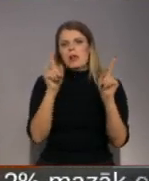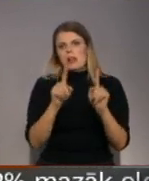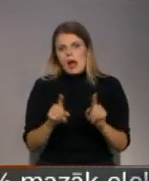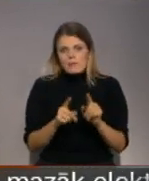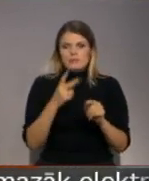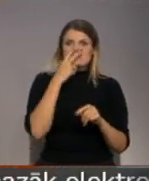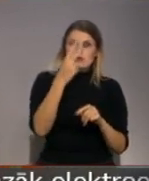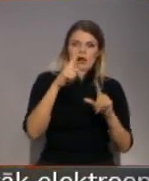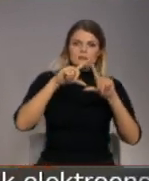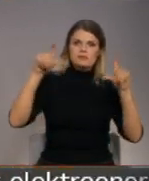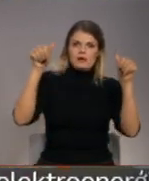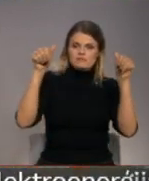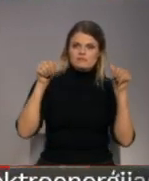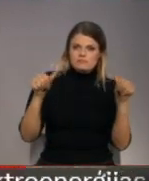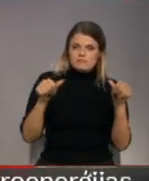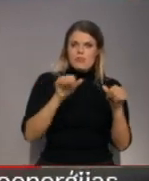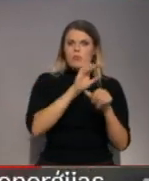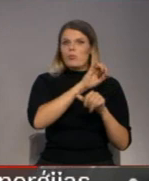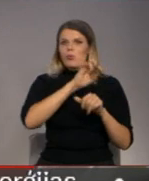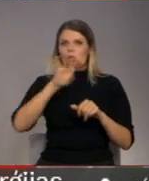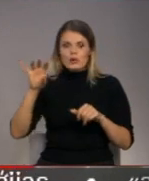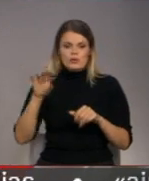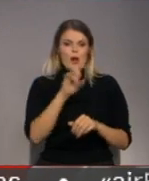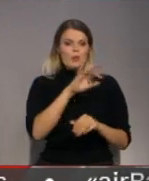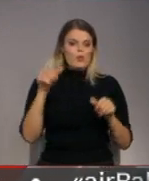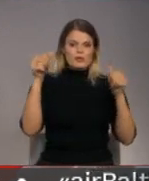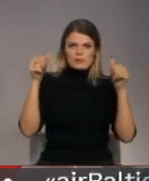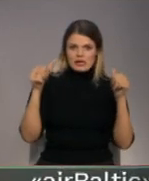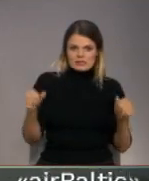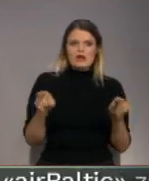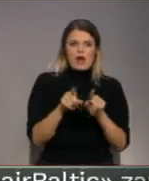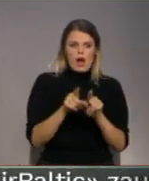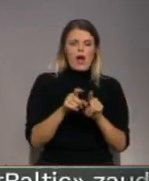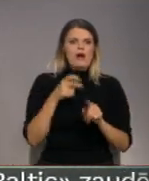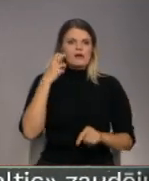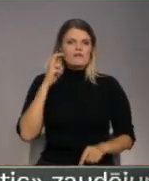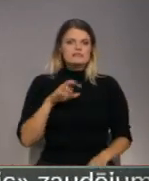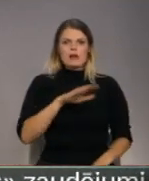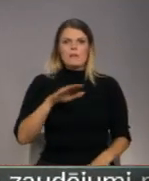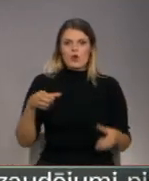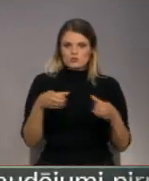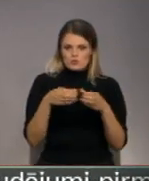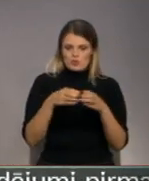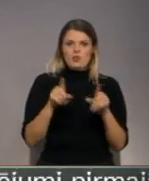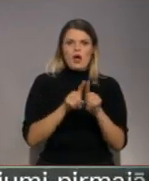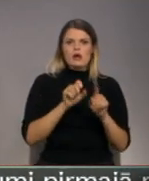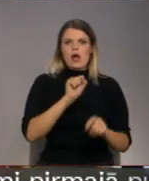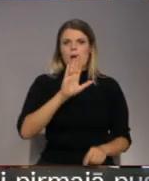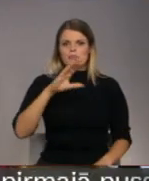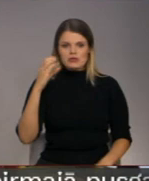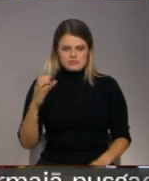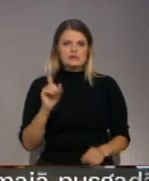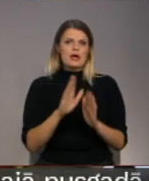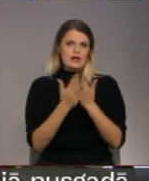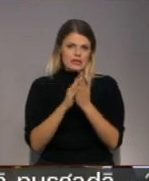kur redzam izkārtnes, redzam burtus. Burti pie sienas ir arī vecāko bērnu grupiņās, arī ābece esot